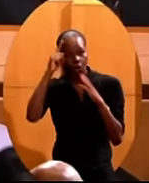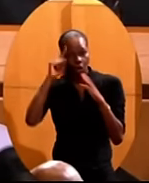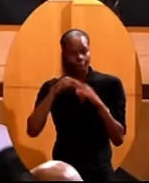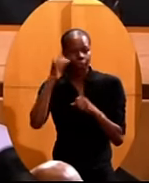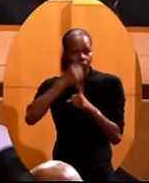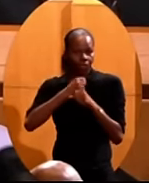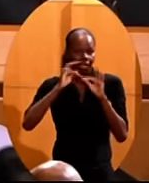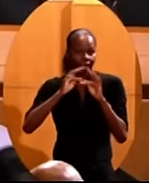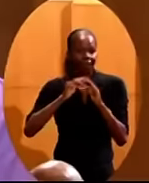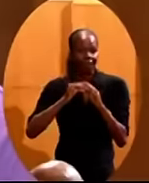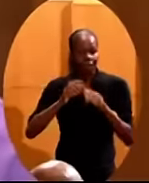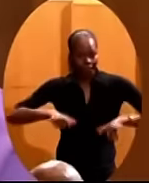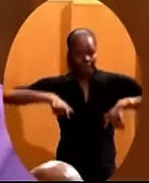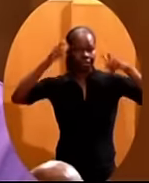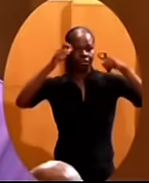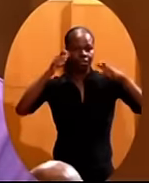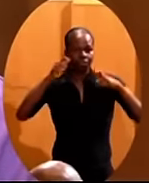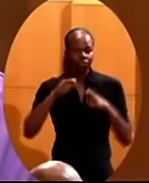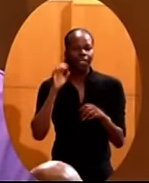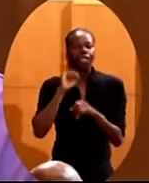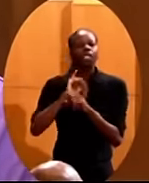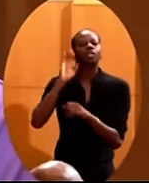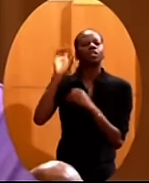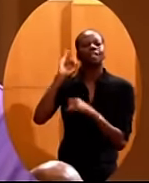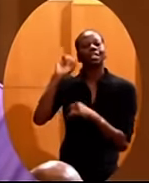secteur du BTP qui compr ça